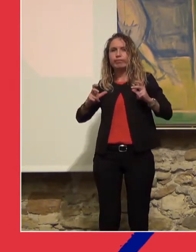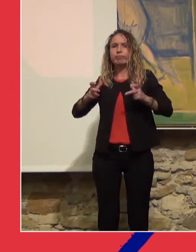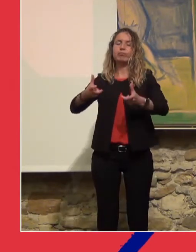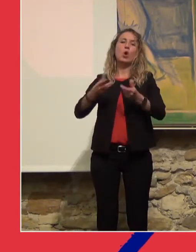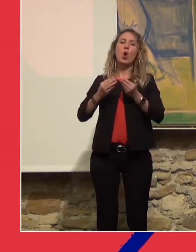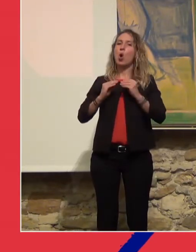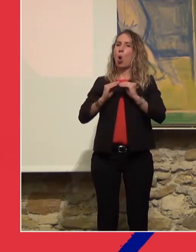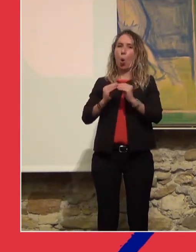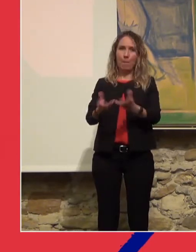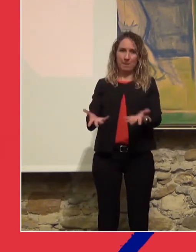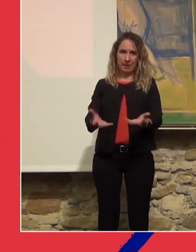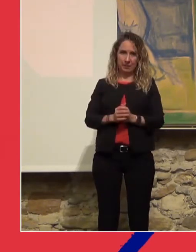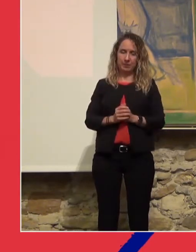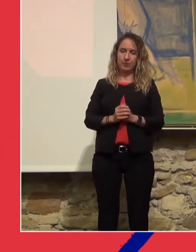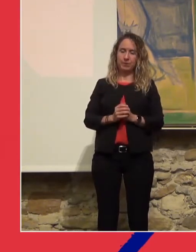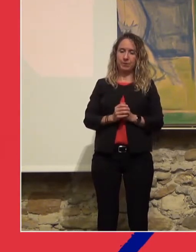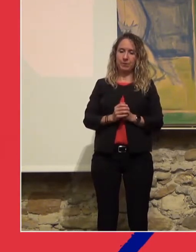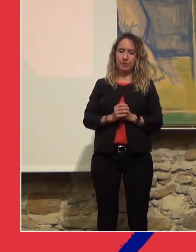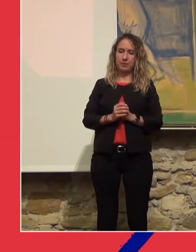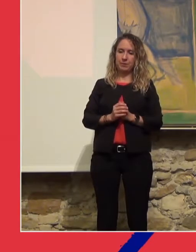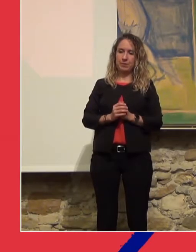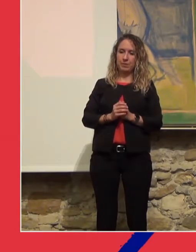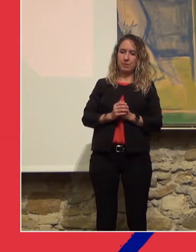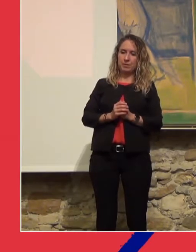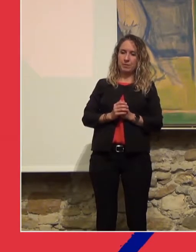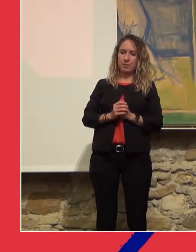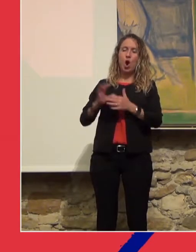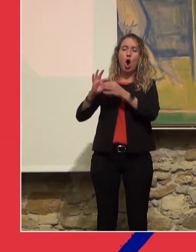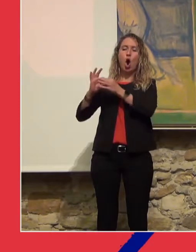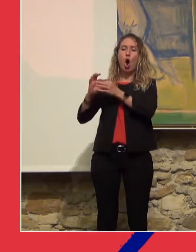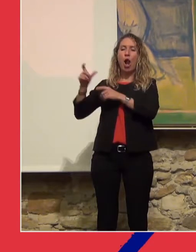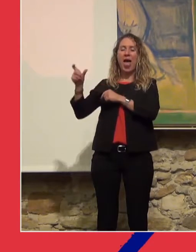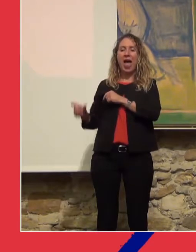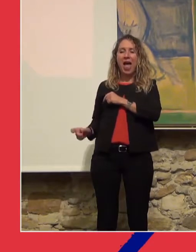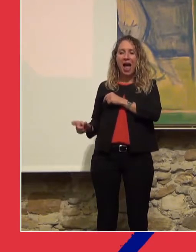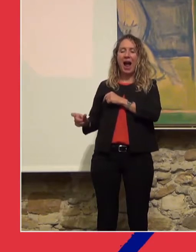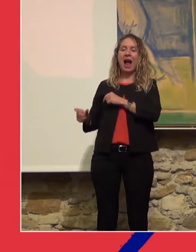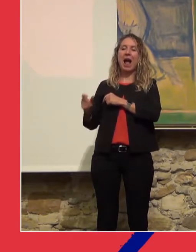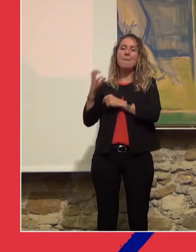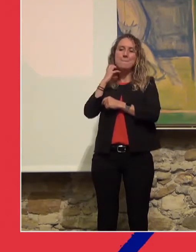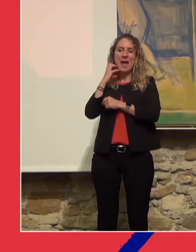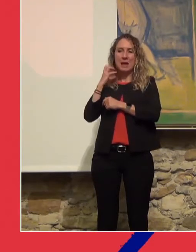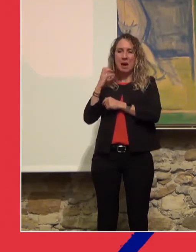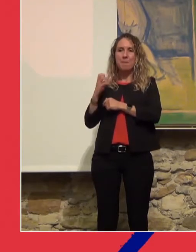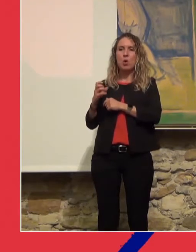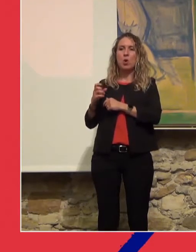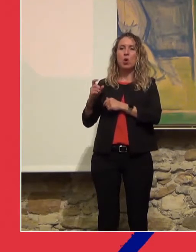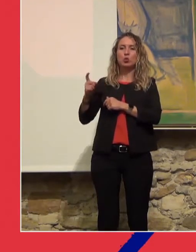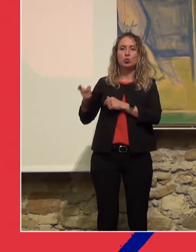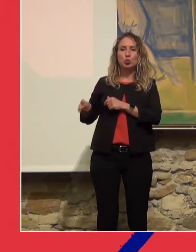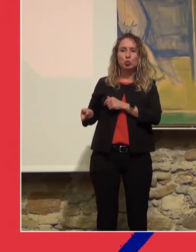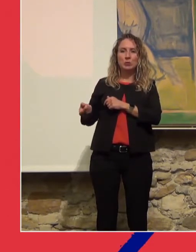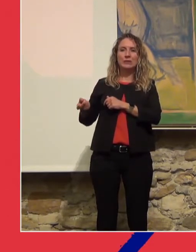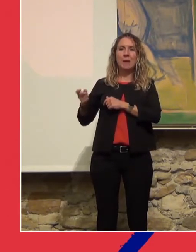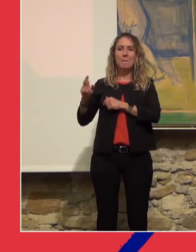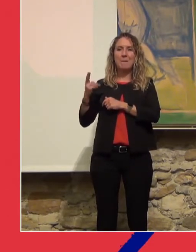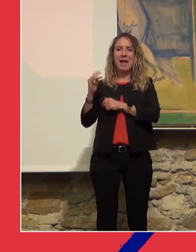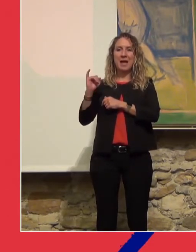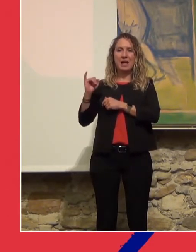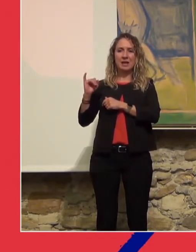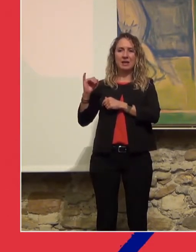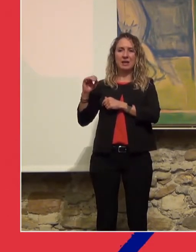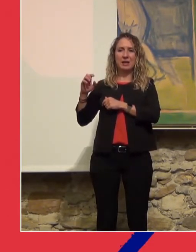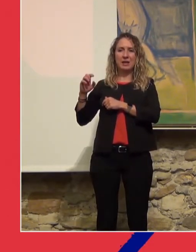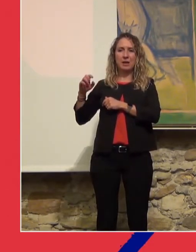Prendo a prestito le parole del collega di Bergamo, Giuseppe Remuzzi, del Mario Negri. Se non